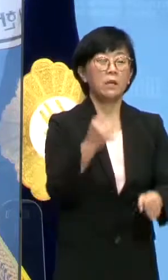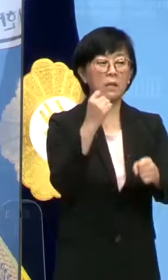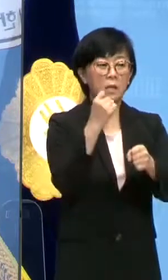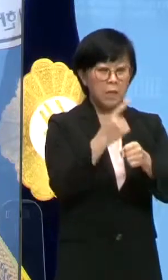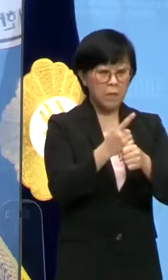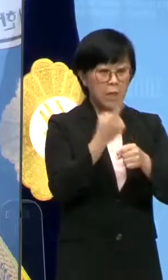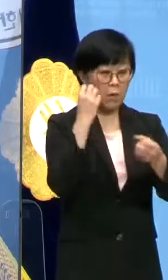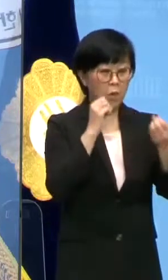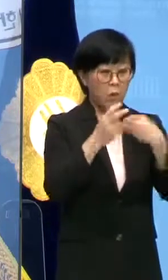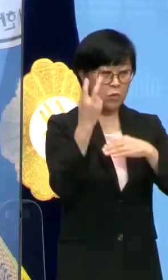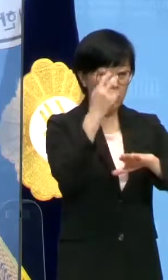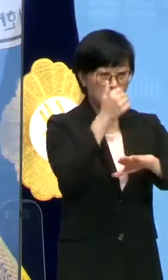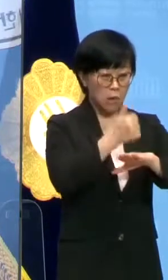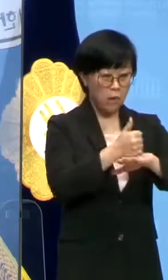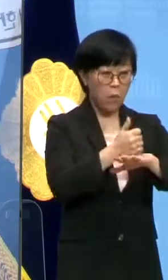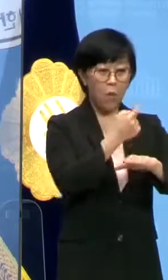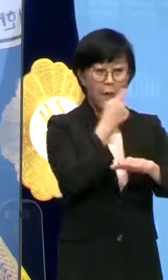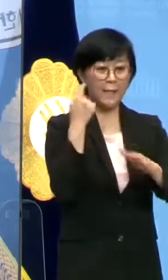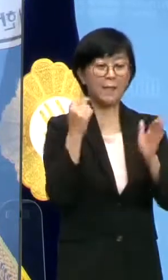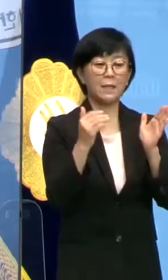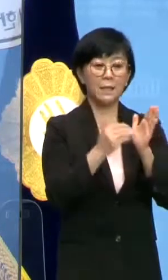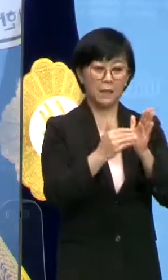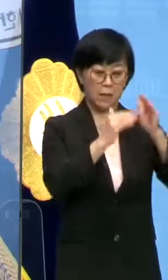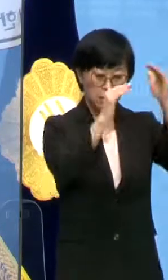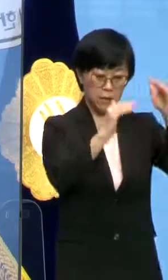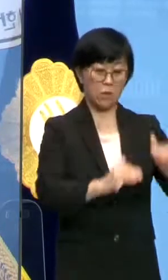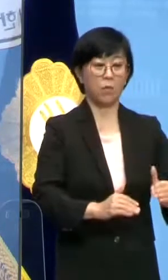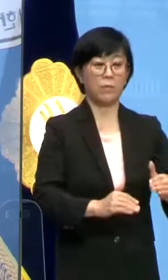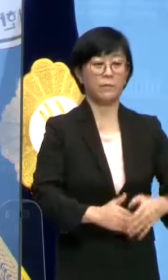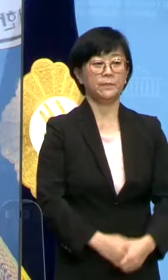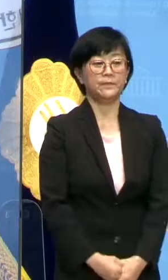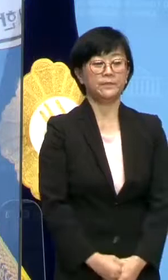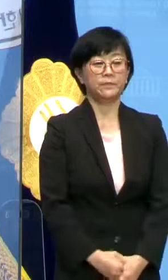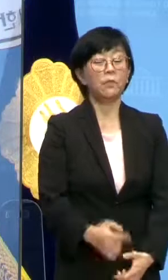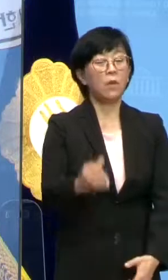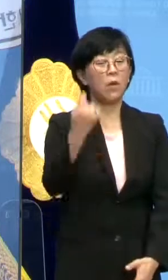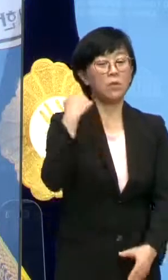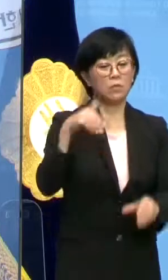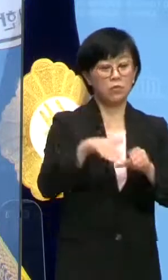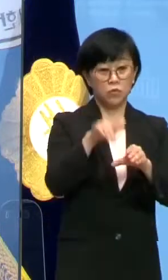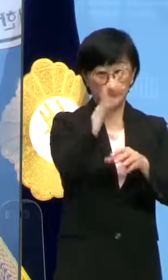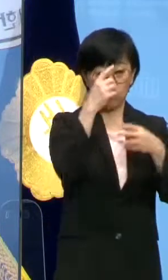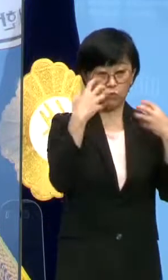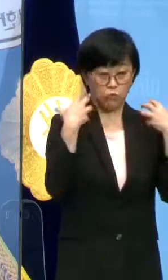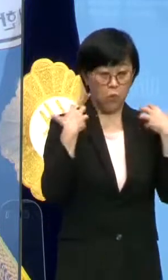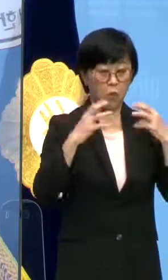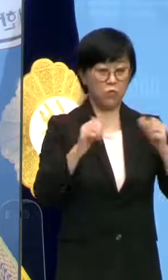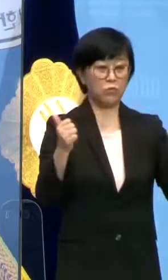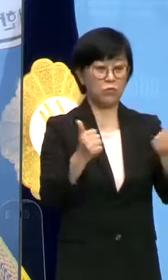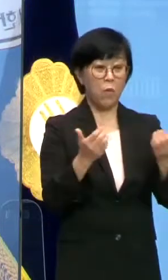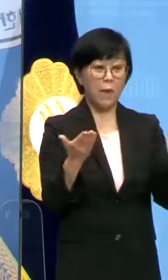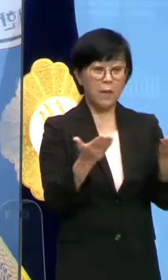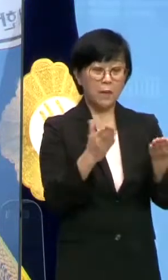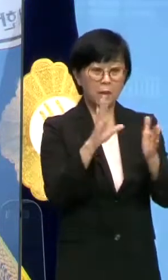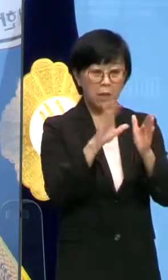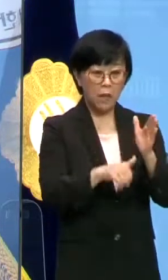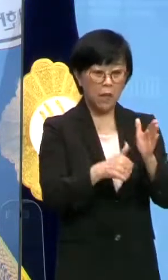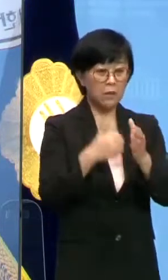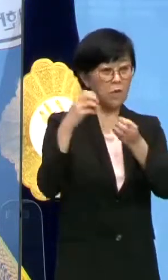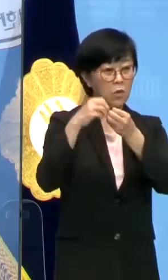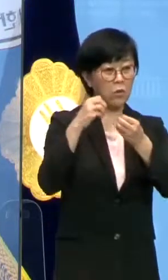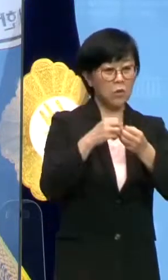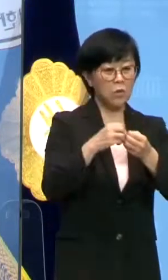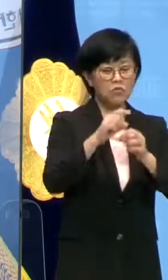여론 조사에서 확인된 사실이기도 합니다 어제 문재인 대통령은 국무회의 해서 전형적인